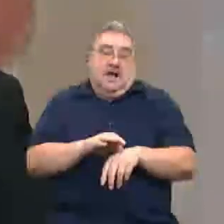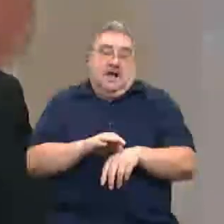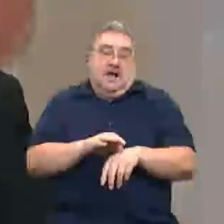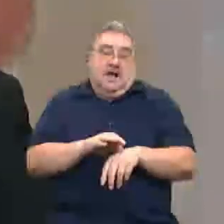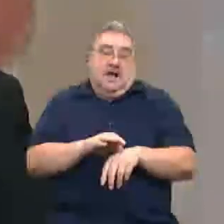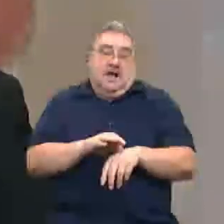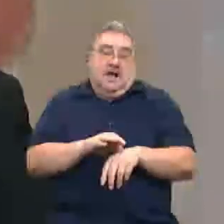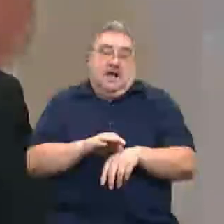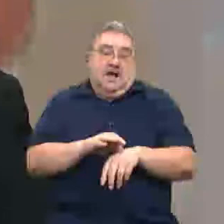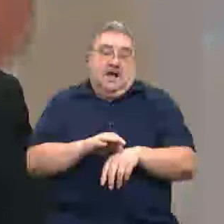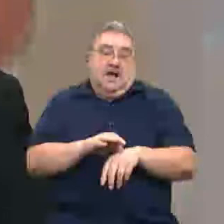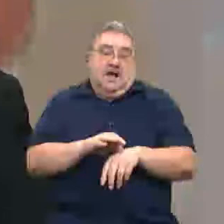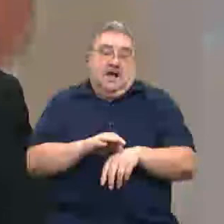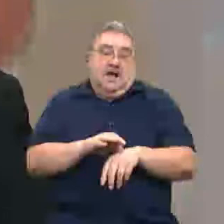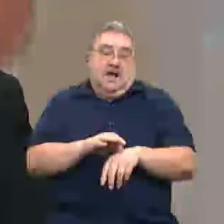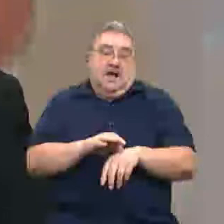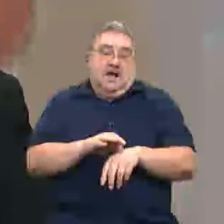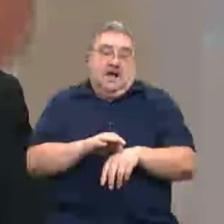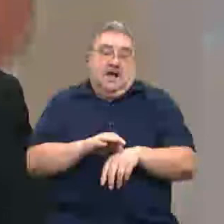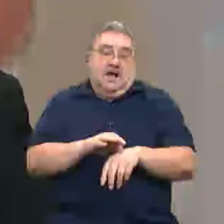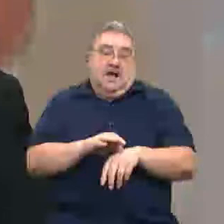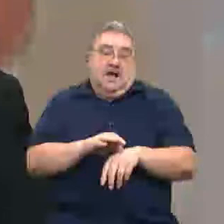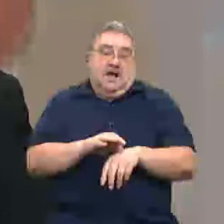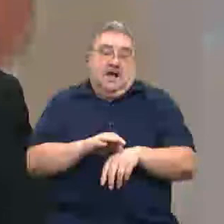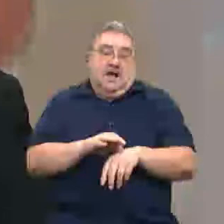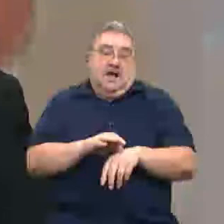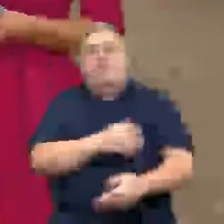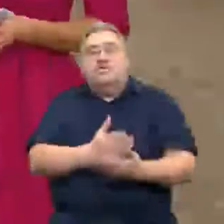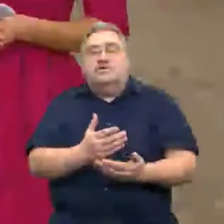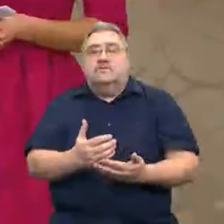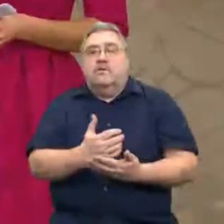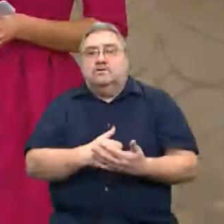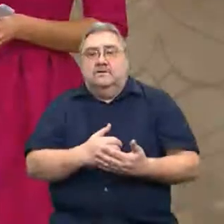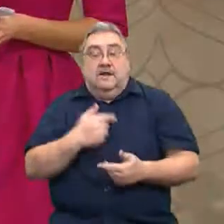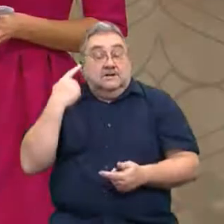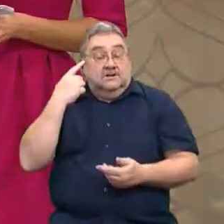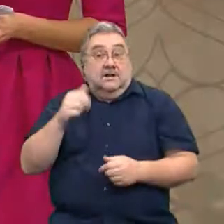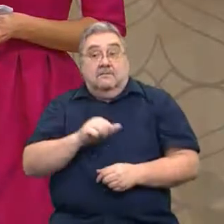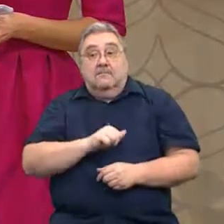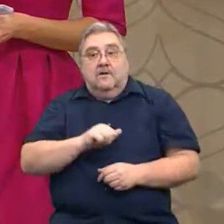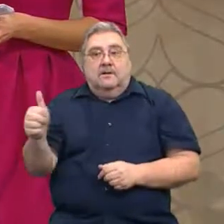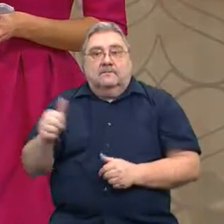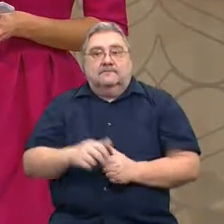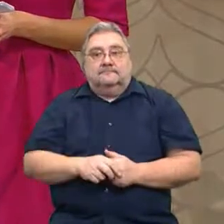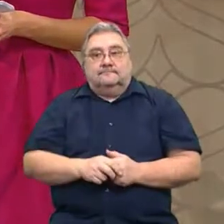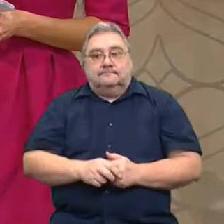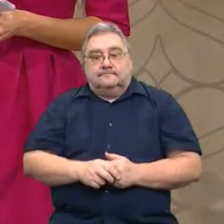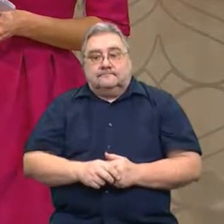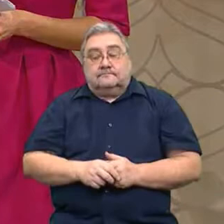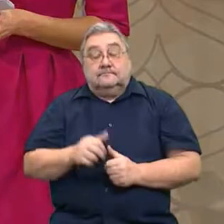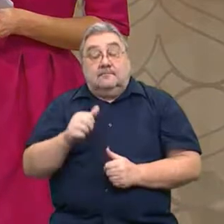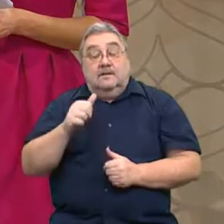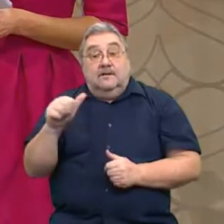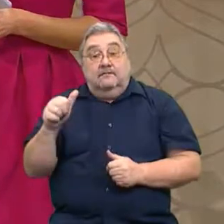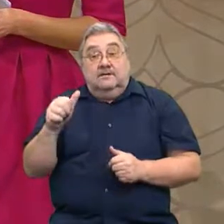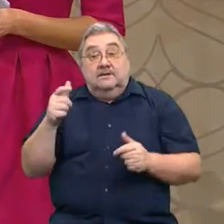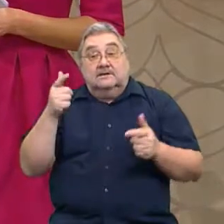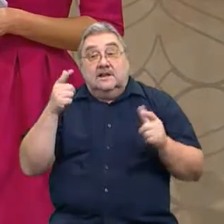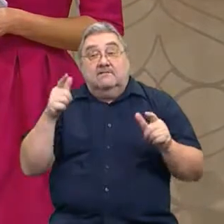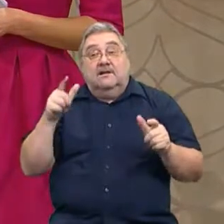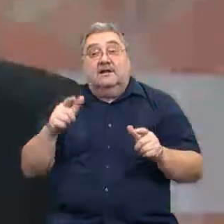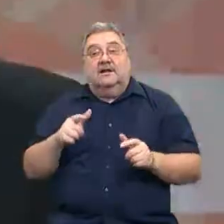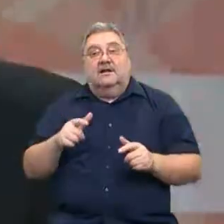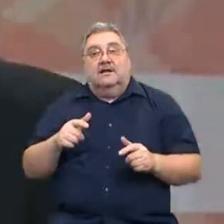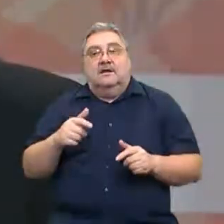dlouho tato metoda se používá v Česku, že o ní slyší poprvé. Tak první CAD/CAMy slavili teďka